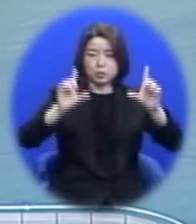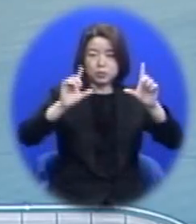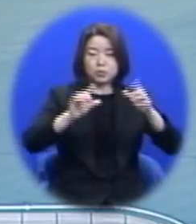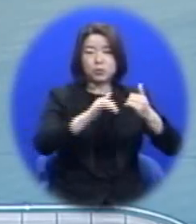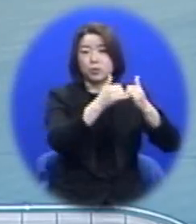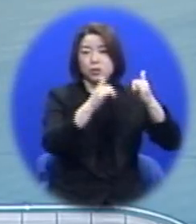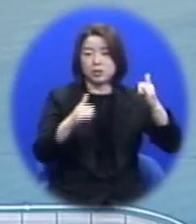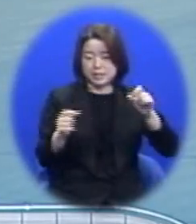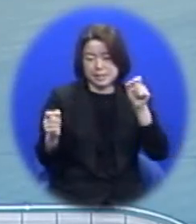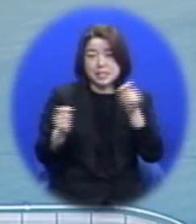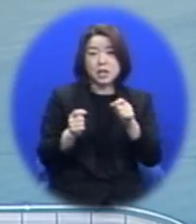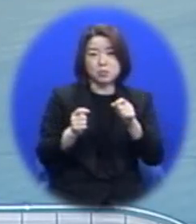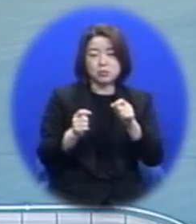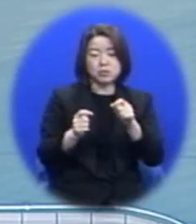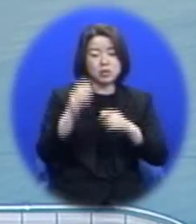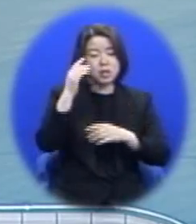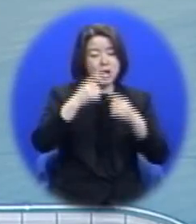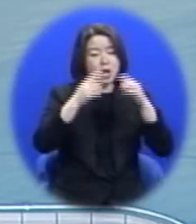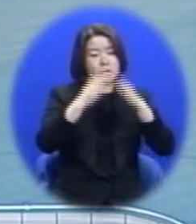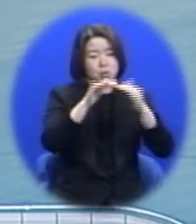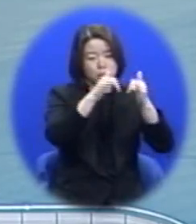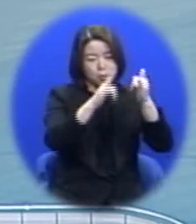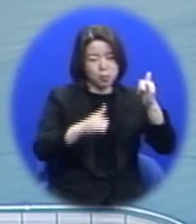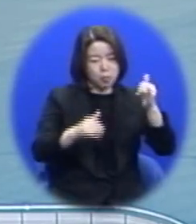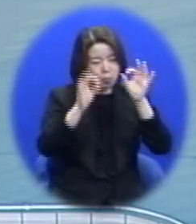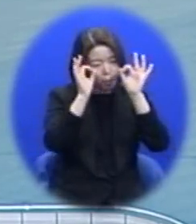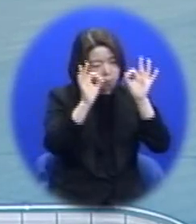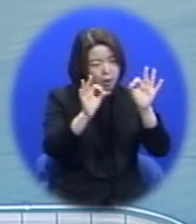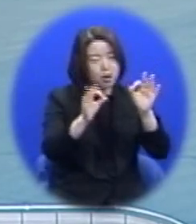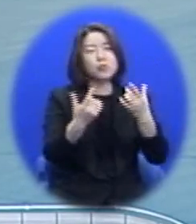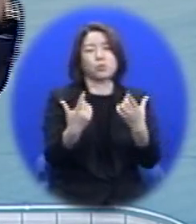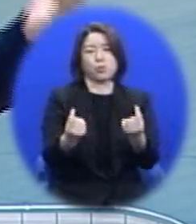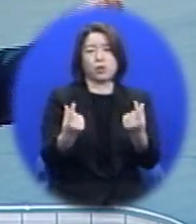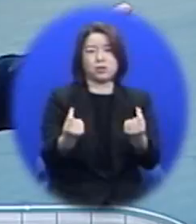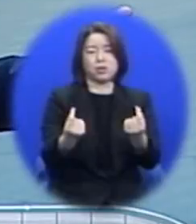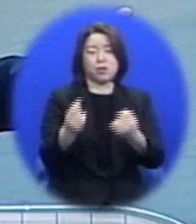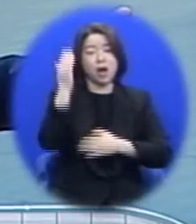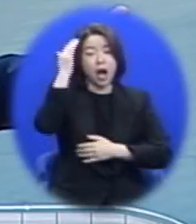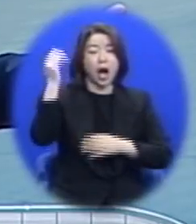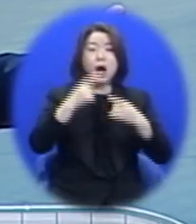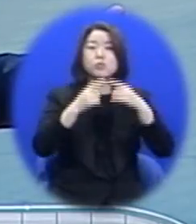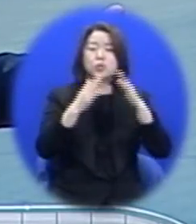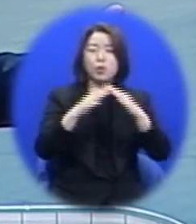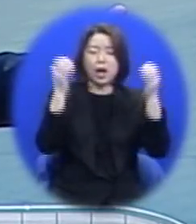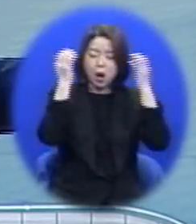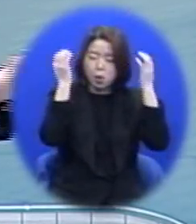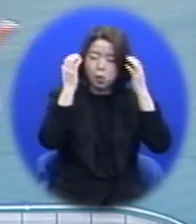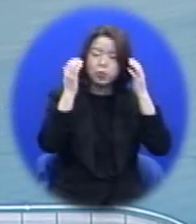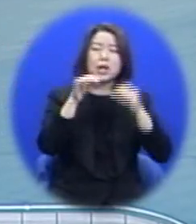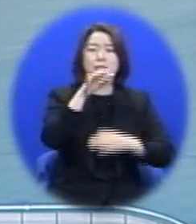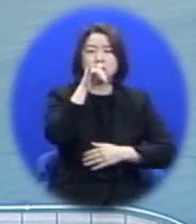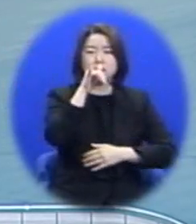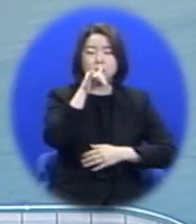짧은 한국교회사를 돌아봐도 똑같습니다. 한국교회는 고난을 거쳤던 교회예요. 말할 수 없는 고난의